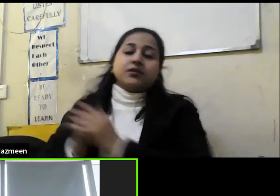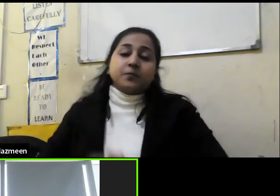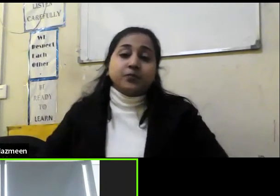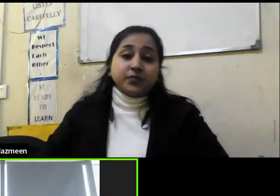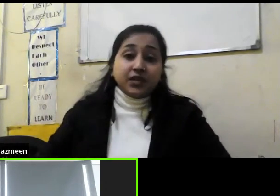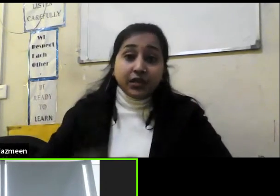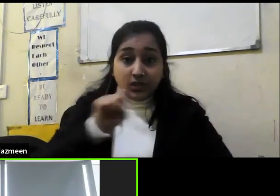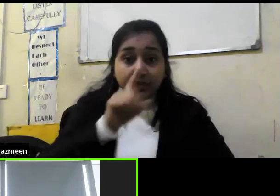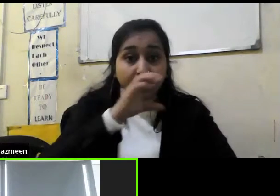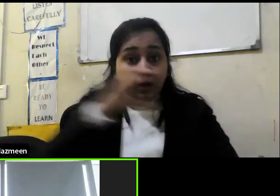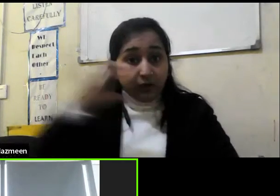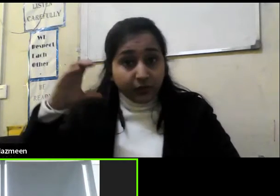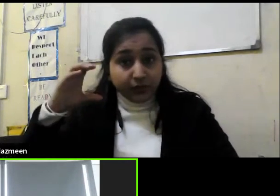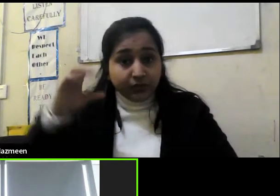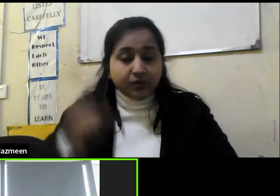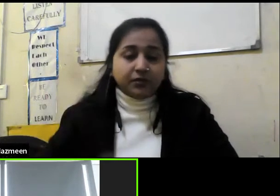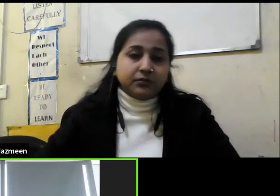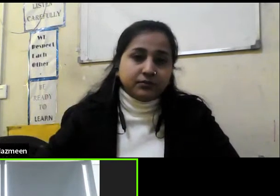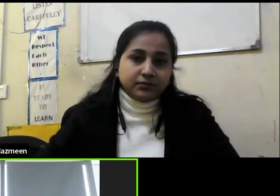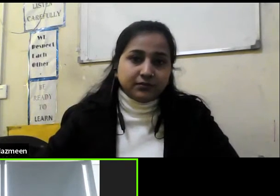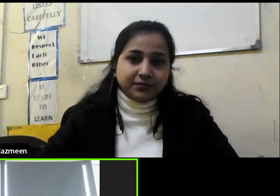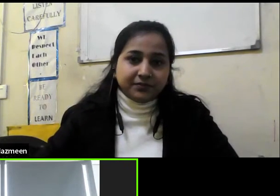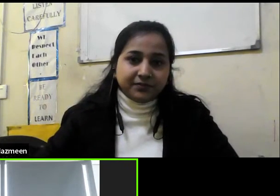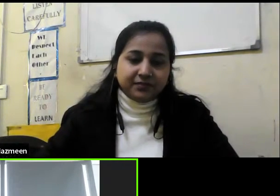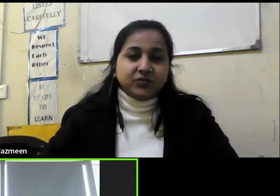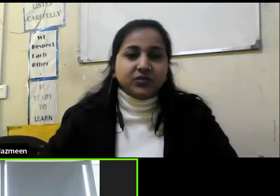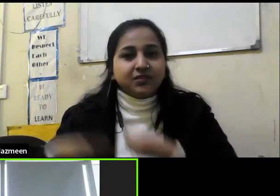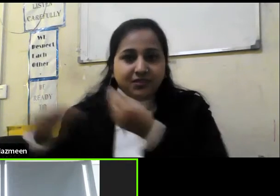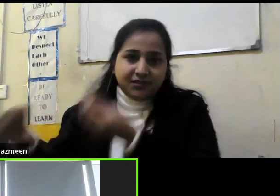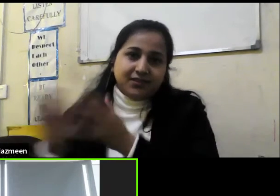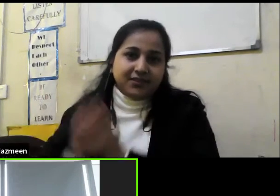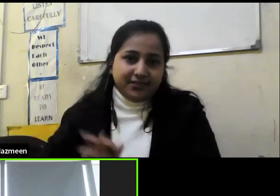करोड़ तक इट्स सीड फंडिंग इज गिवन.